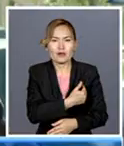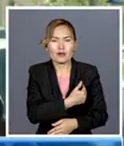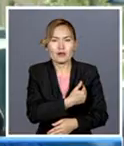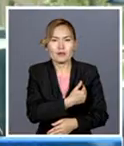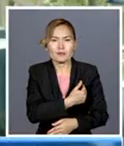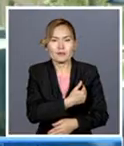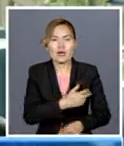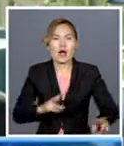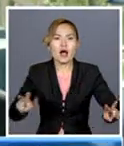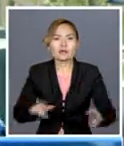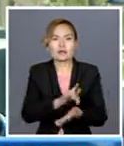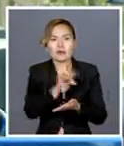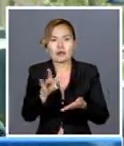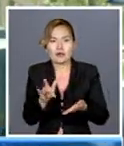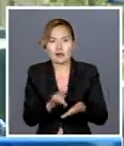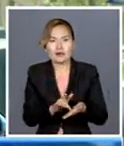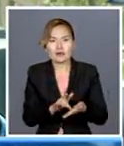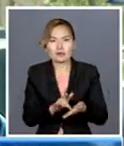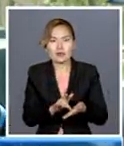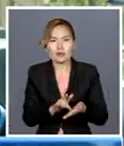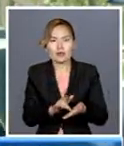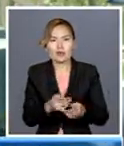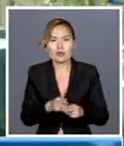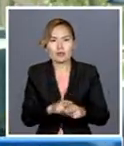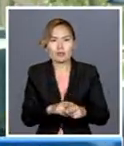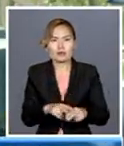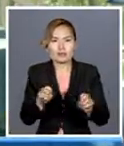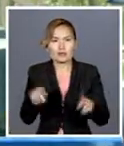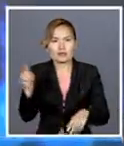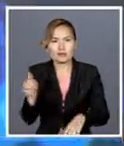едім, Астана қаласының Жамбыл күндері құтты болсын деп.